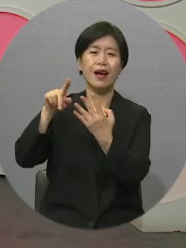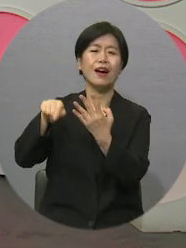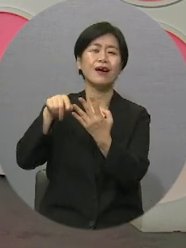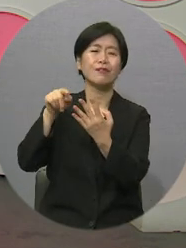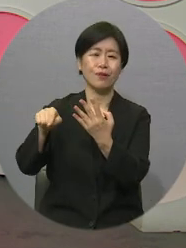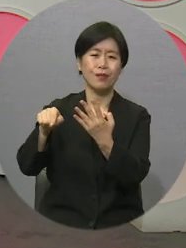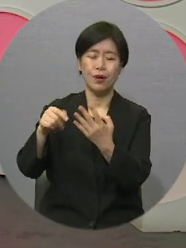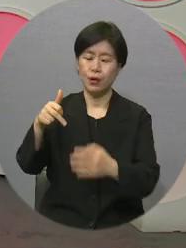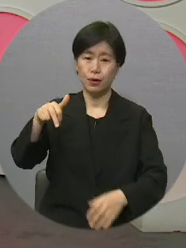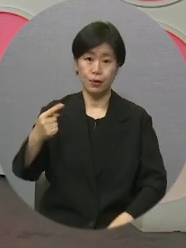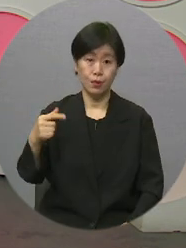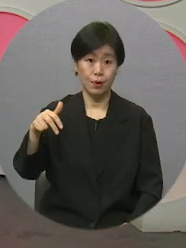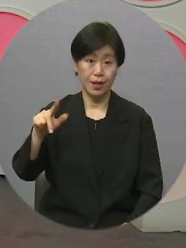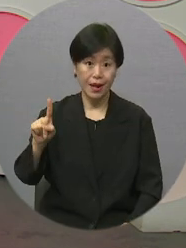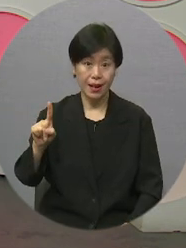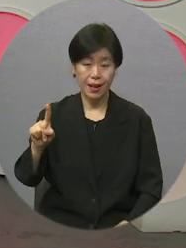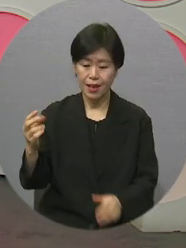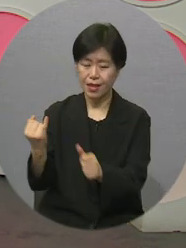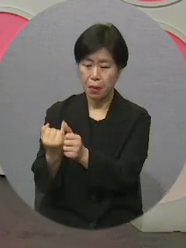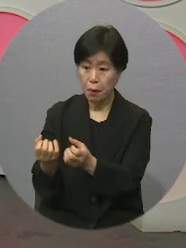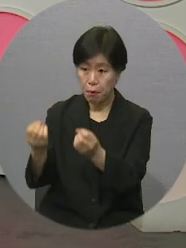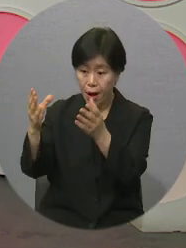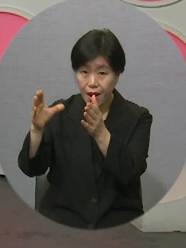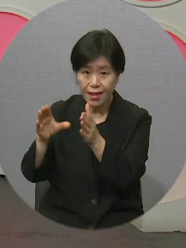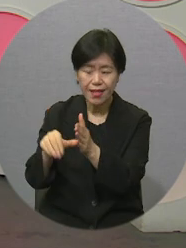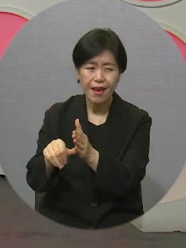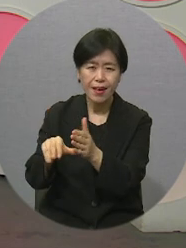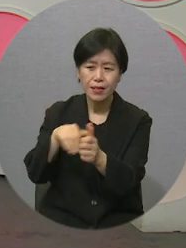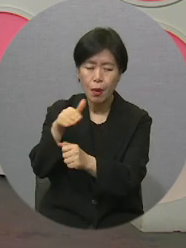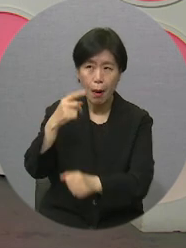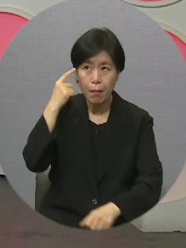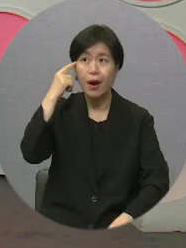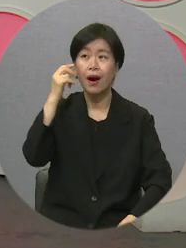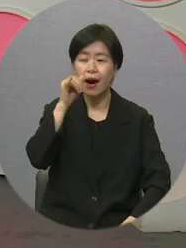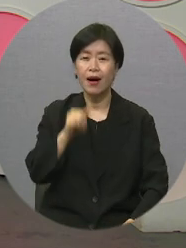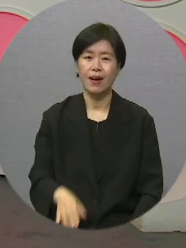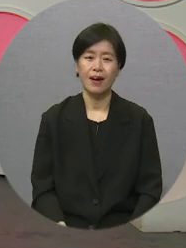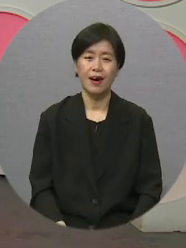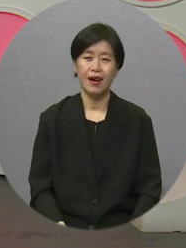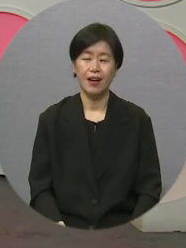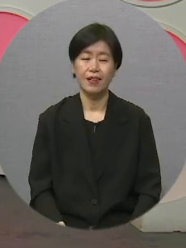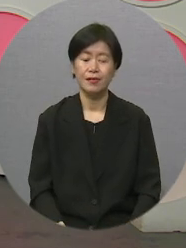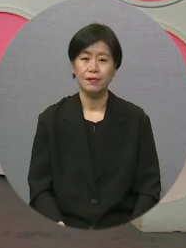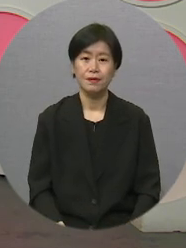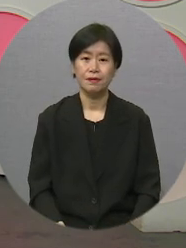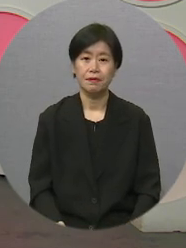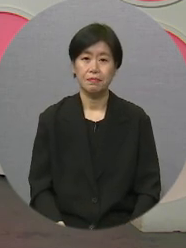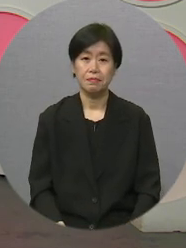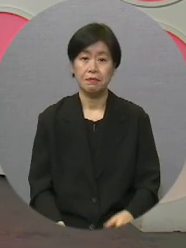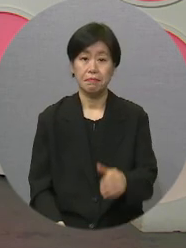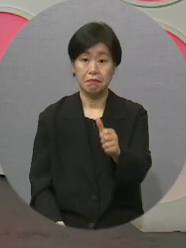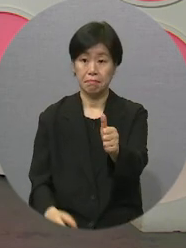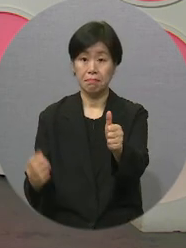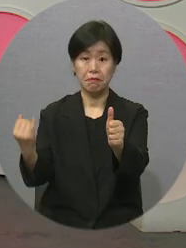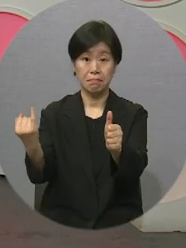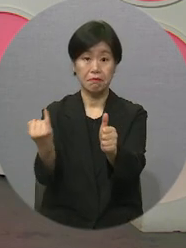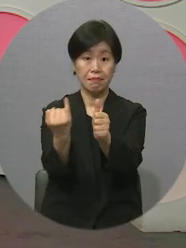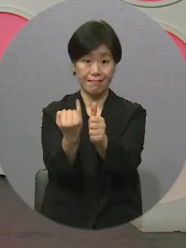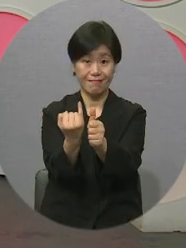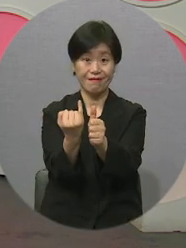양가 부모님께 절을 할 차례에 앞쪽에 앉은 저는 신랑의 구두끈에 눈길이